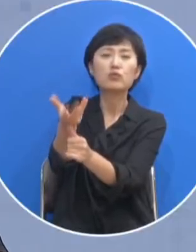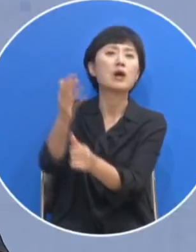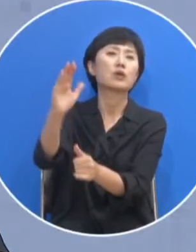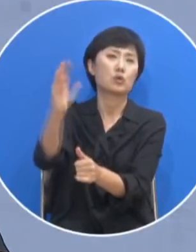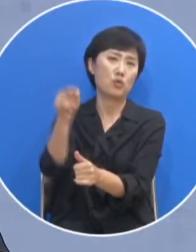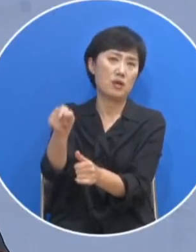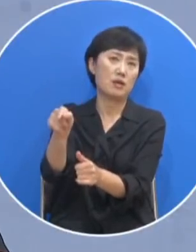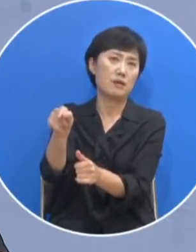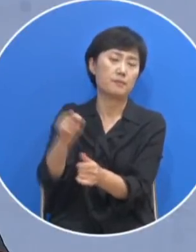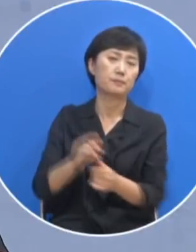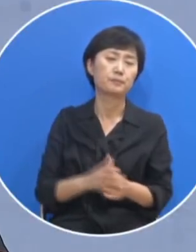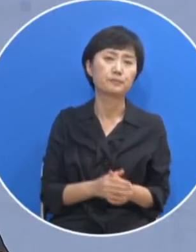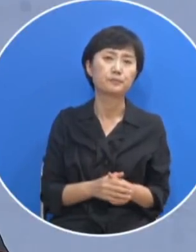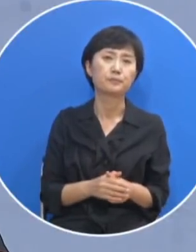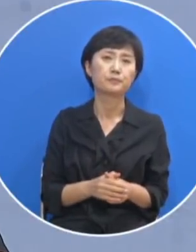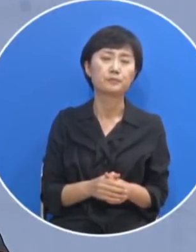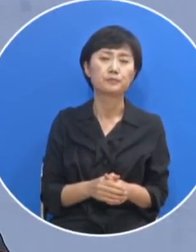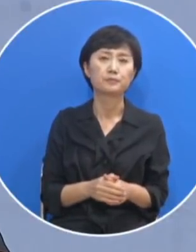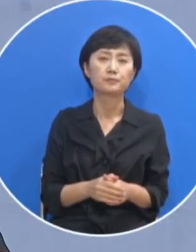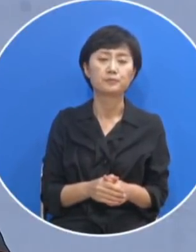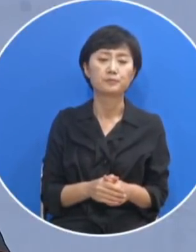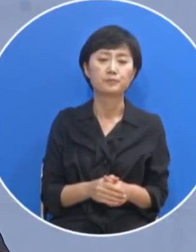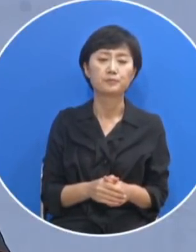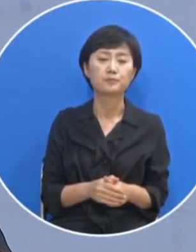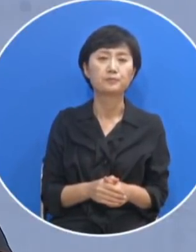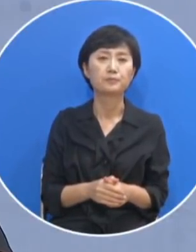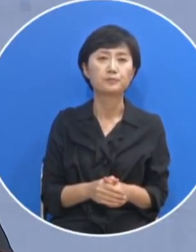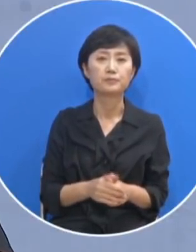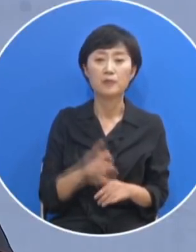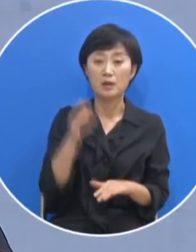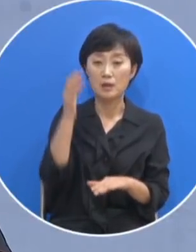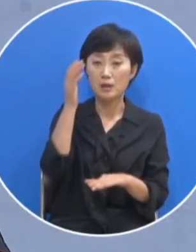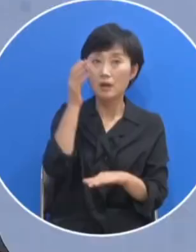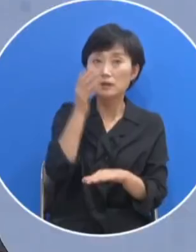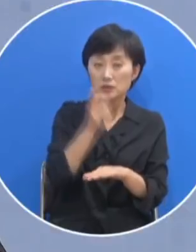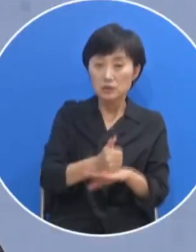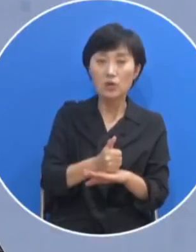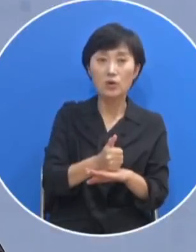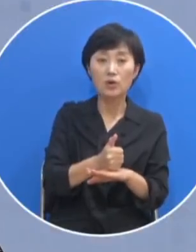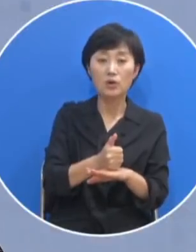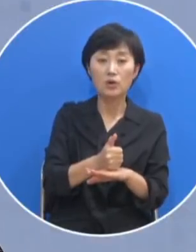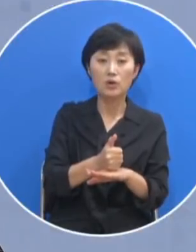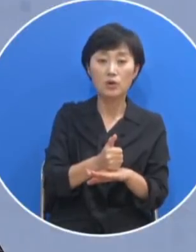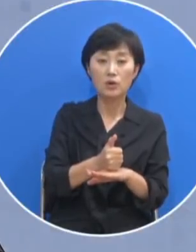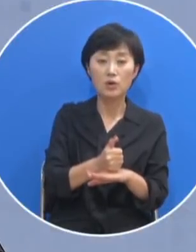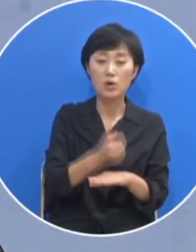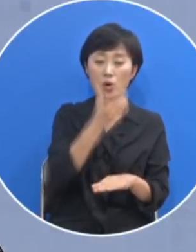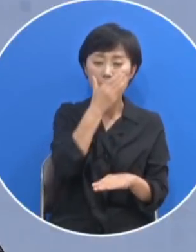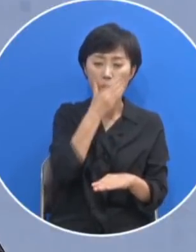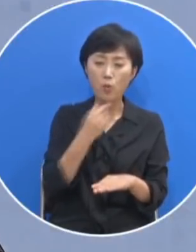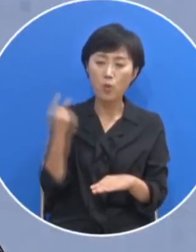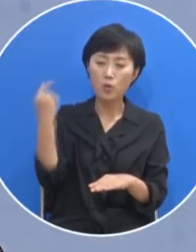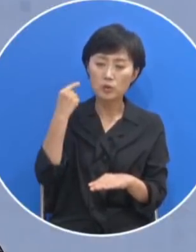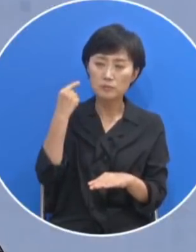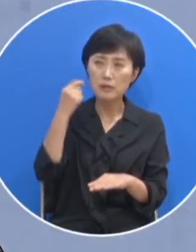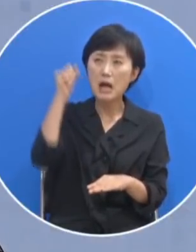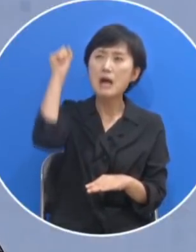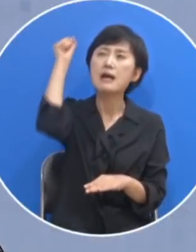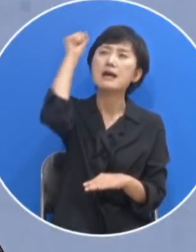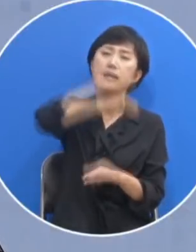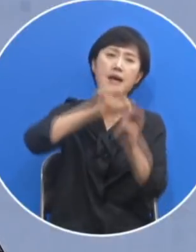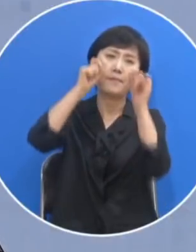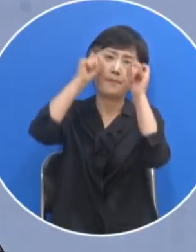뽈 어떤 cpu 라도 탱구 위기 아파해야 터 드디어 복음이 먼 줄 알고 기도가 먼저라고 이